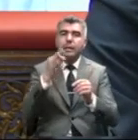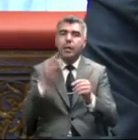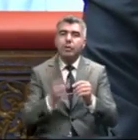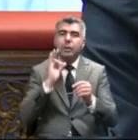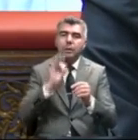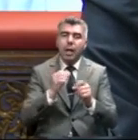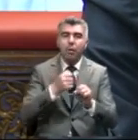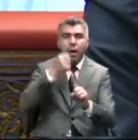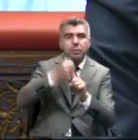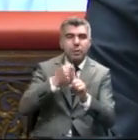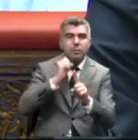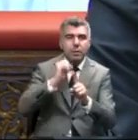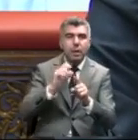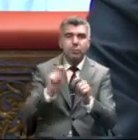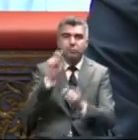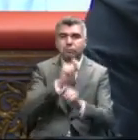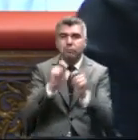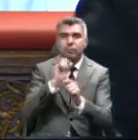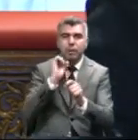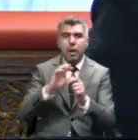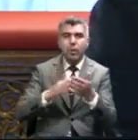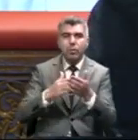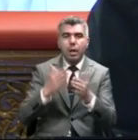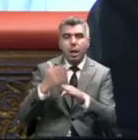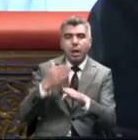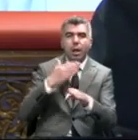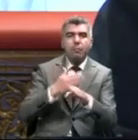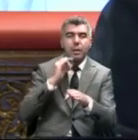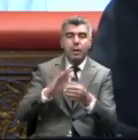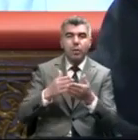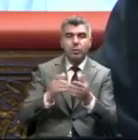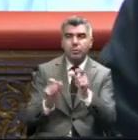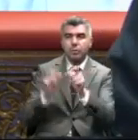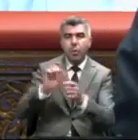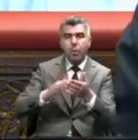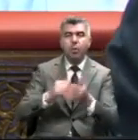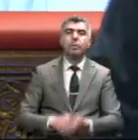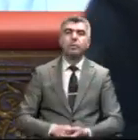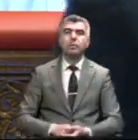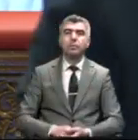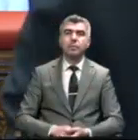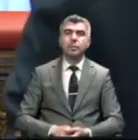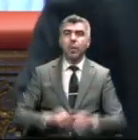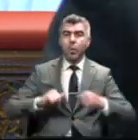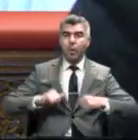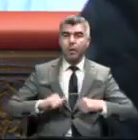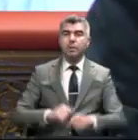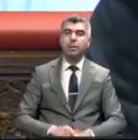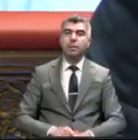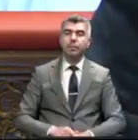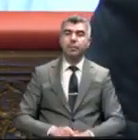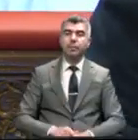معدلات اشتغال القدرات الصناعيه الى مستويات ما قبل الازمه بالنسبه لمعظم القطاعات السيد الوزير المحترم